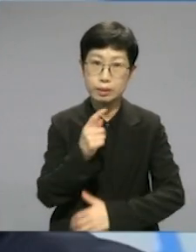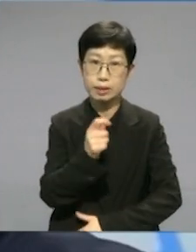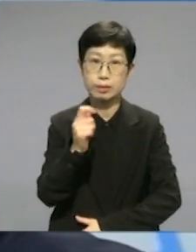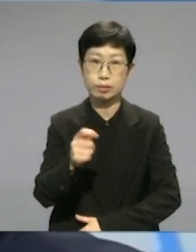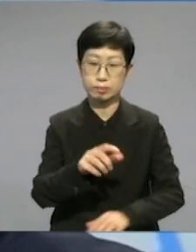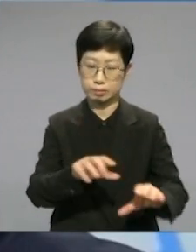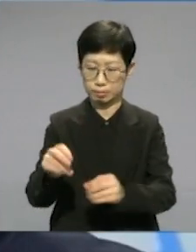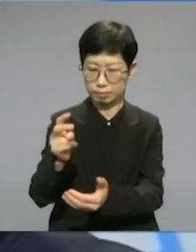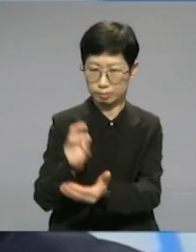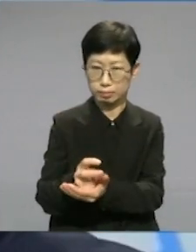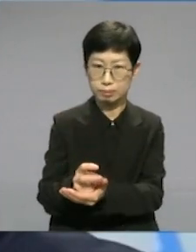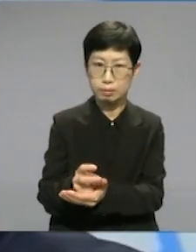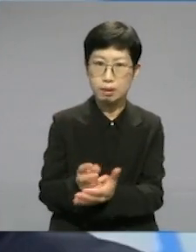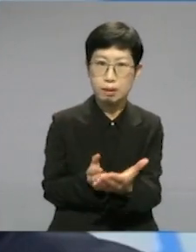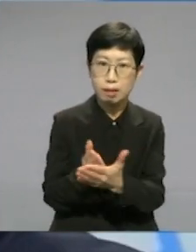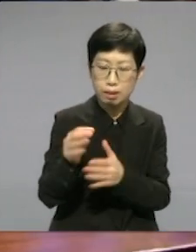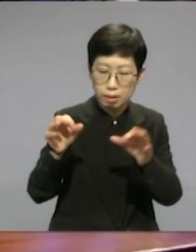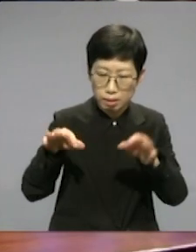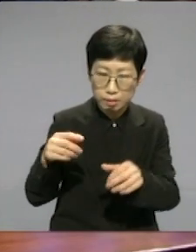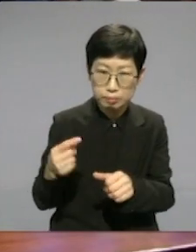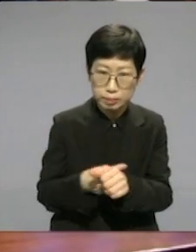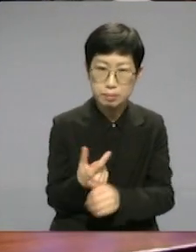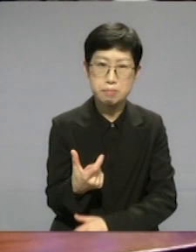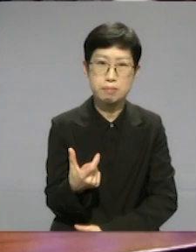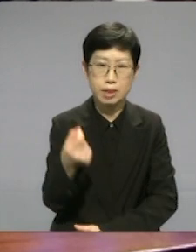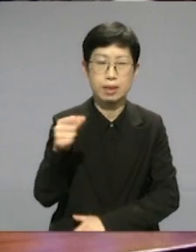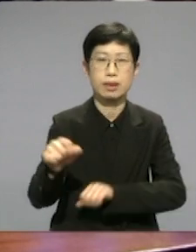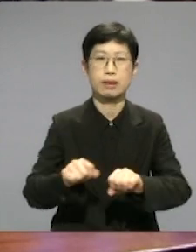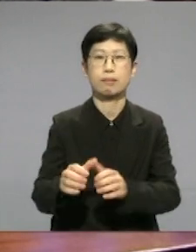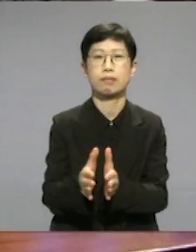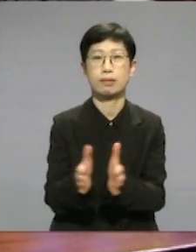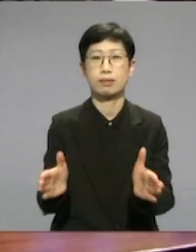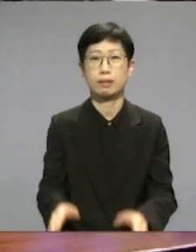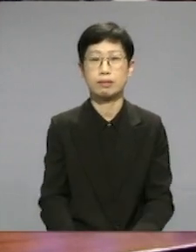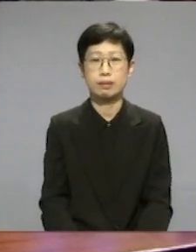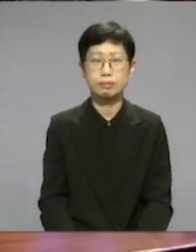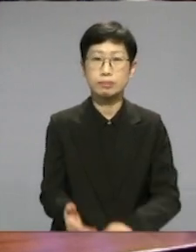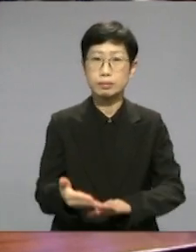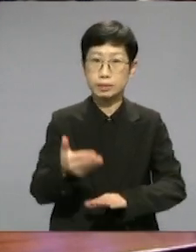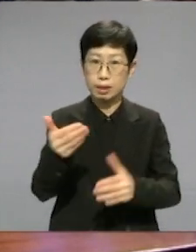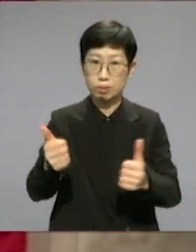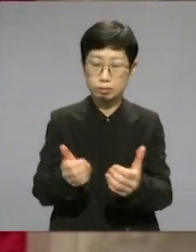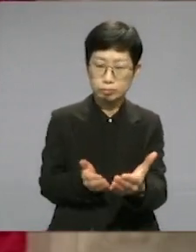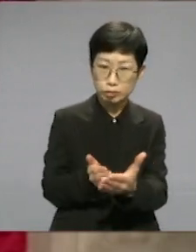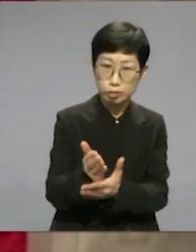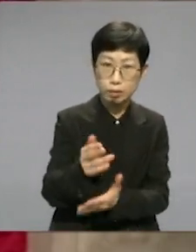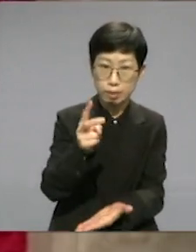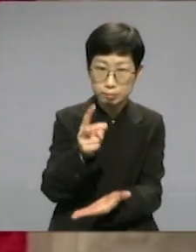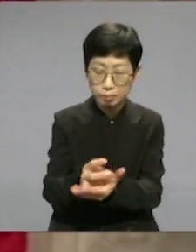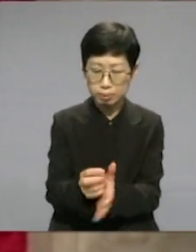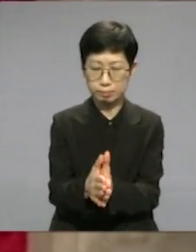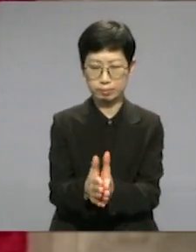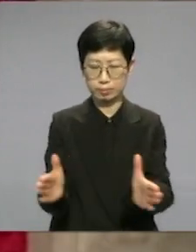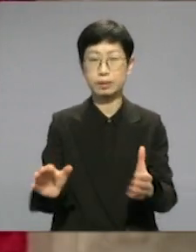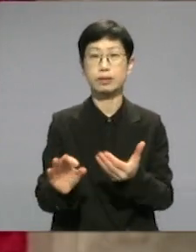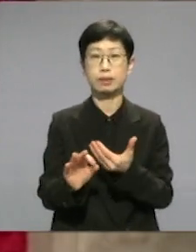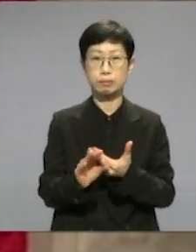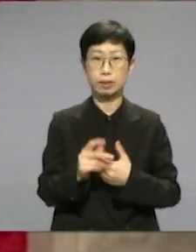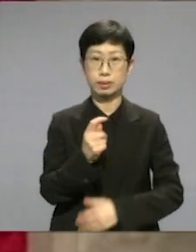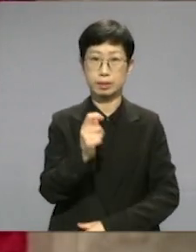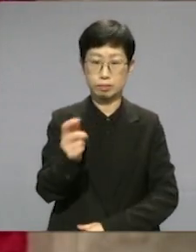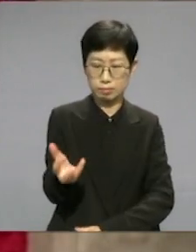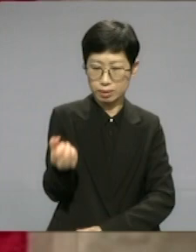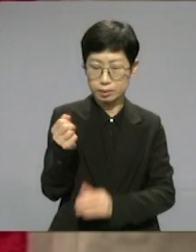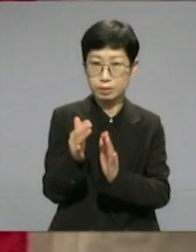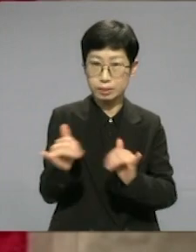법안이 초고속으로 처리되자 발빠른 대응에 나선 겁니다. 상원에서도 통과돼 이 법안이 발효되면 틱톡